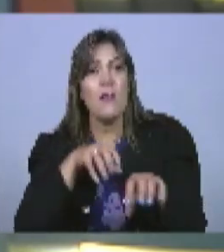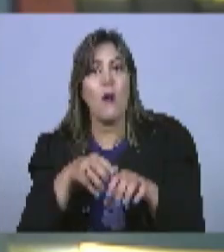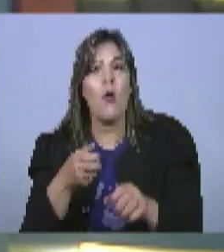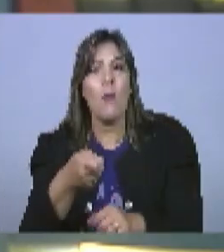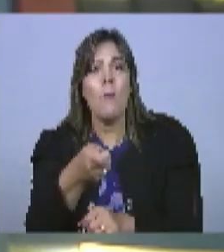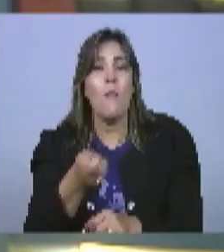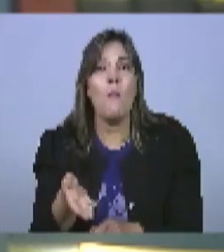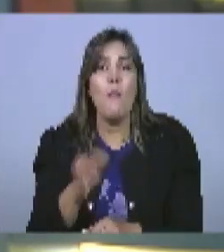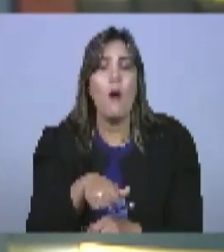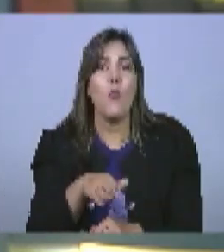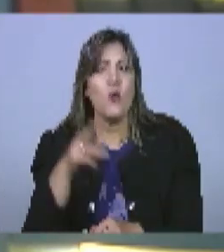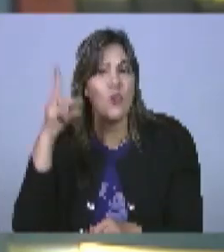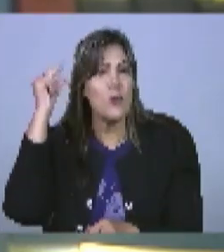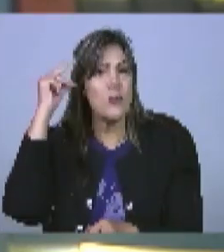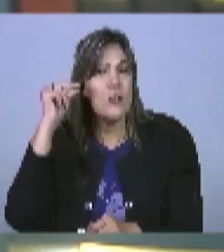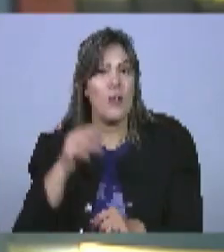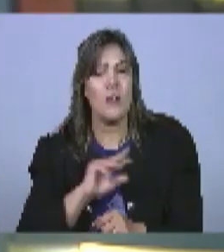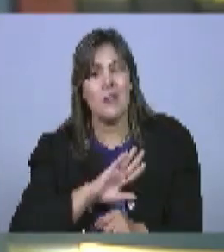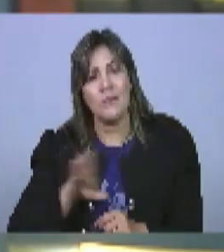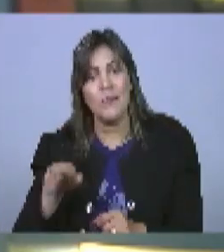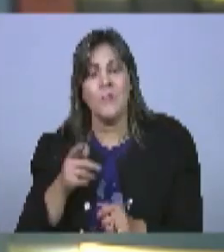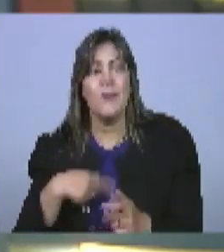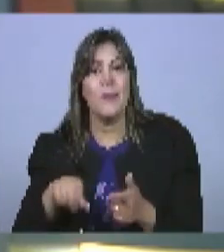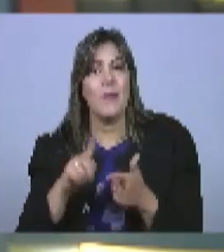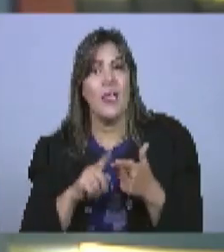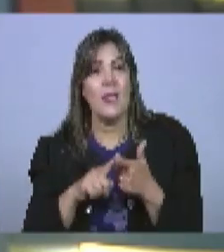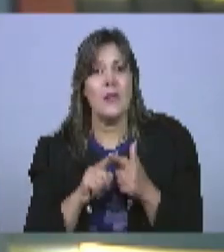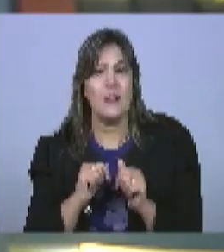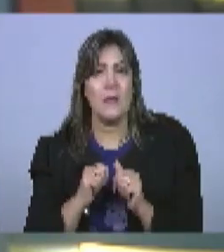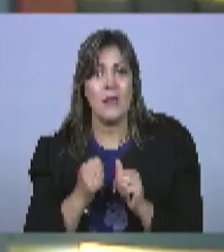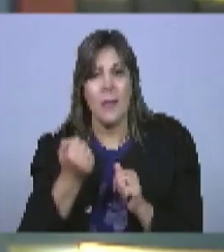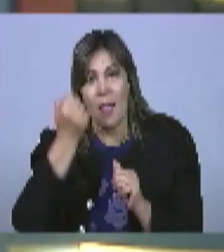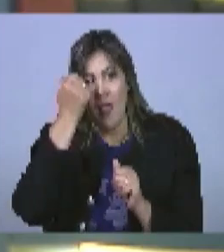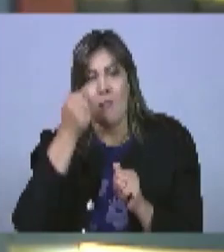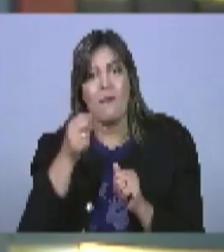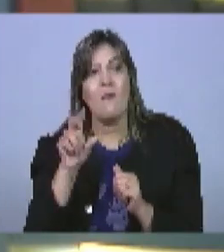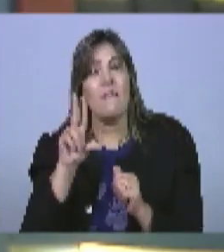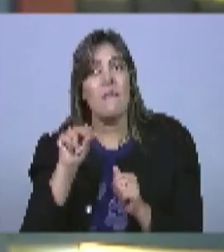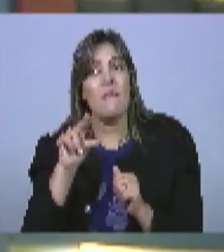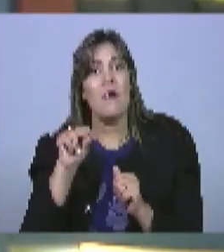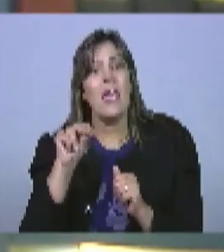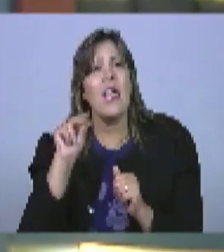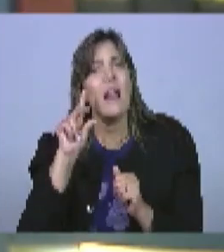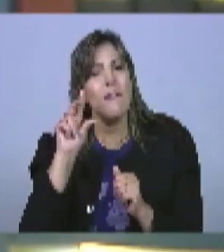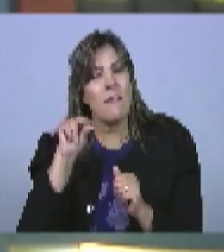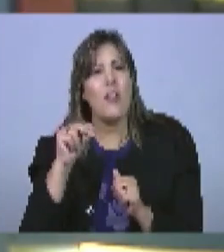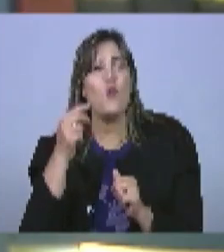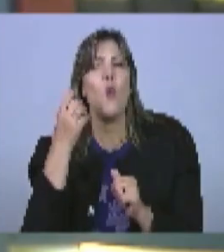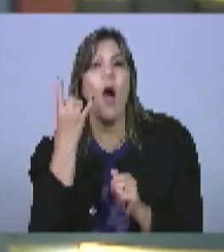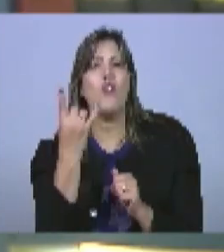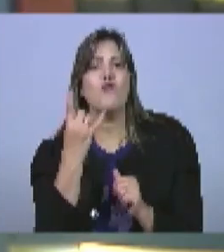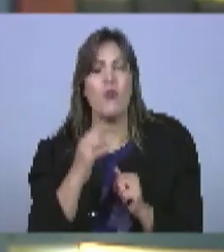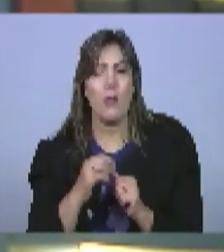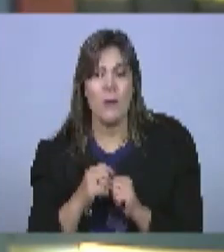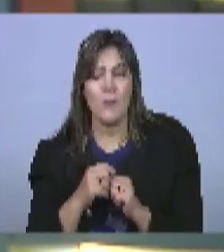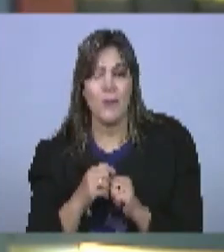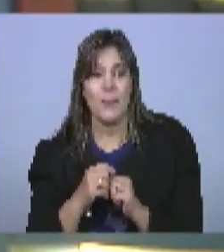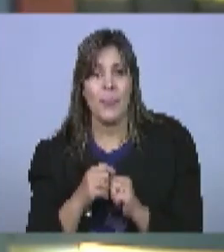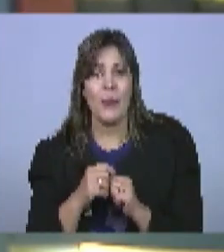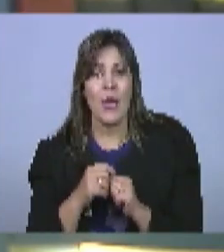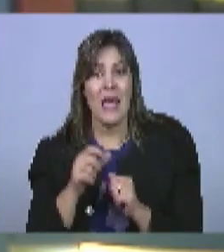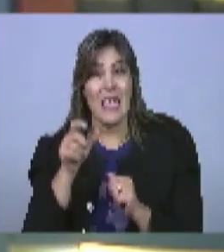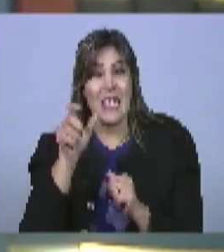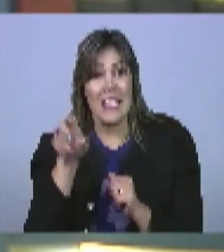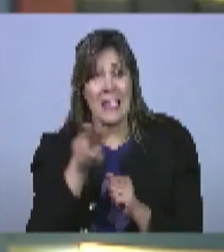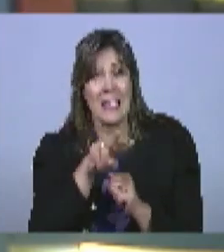طهران حادثه تانيه سنه 2010 ناس كانت اثنين على